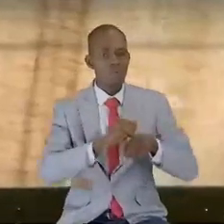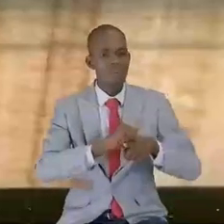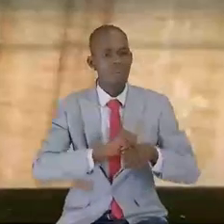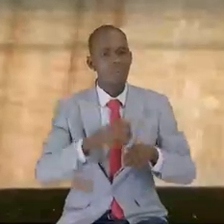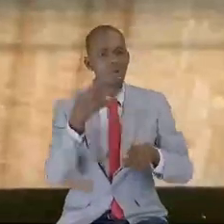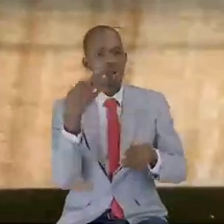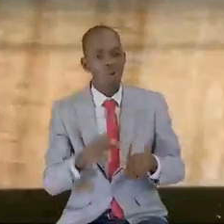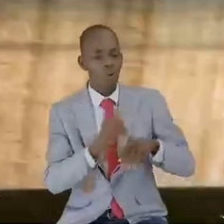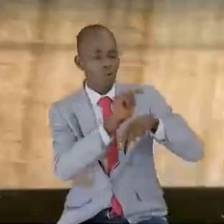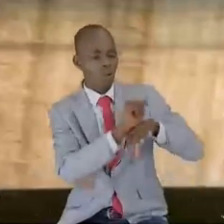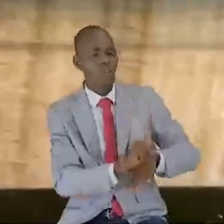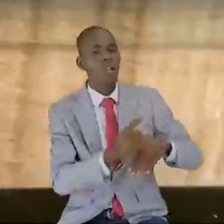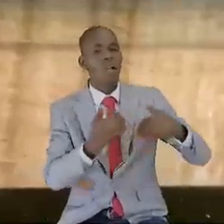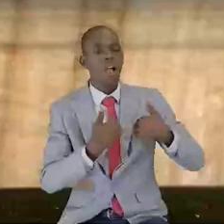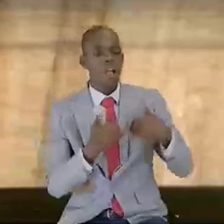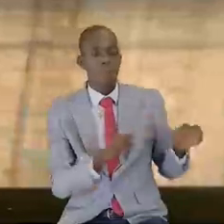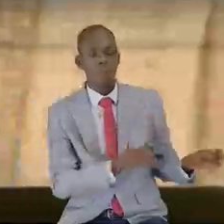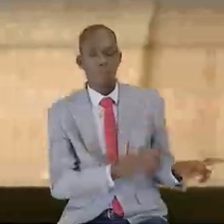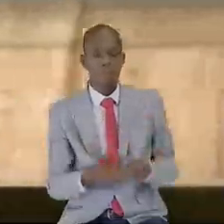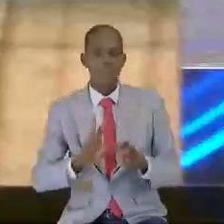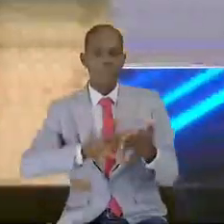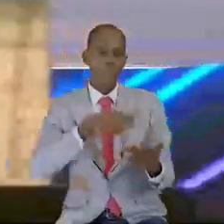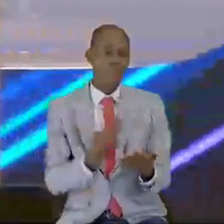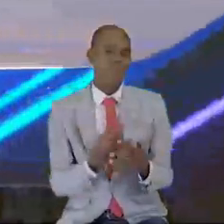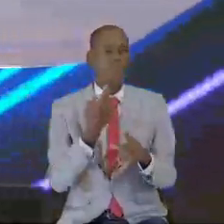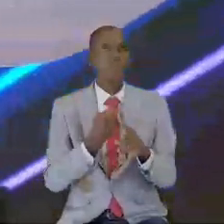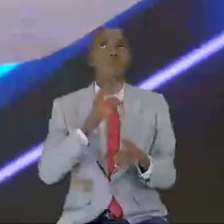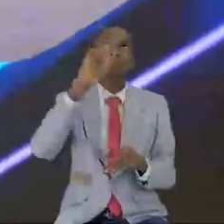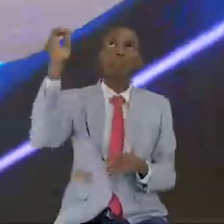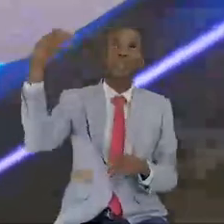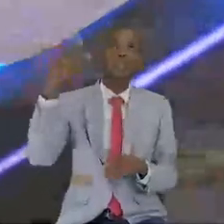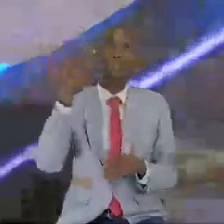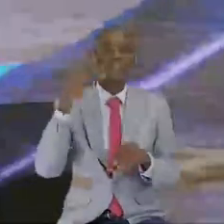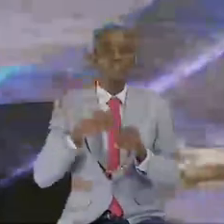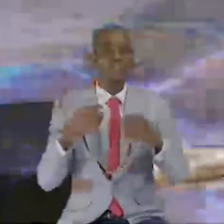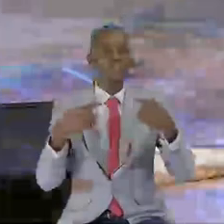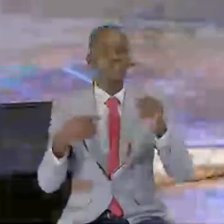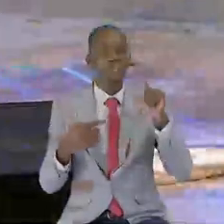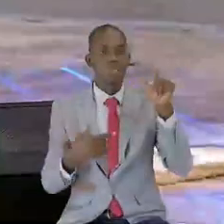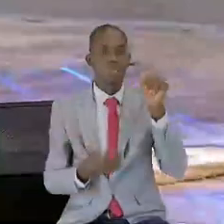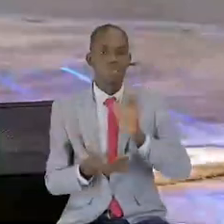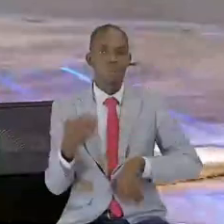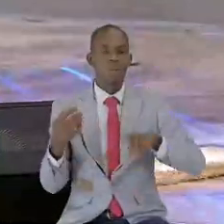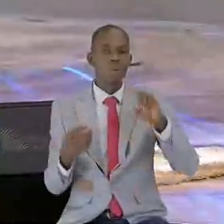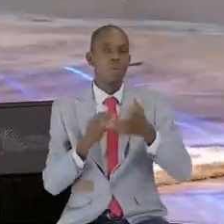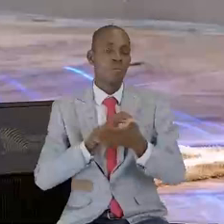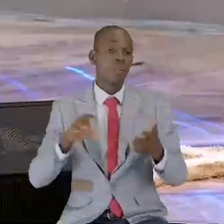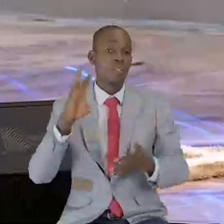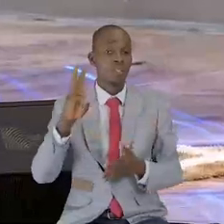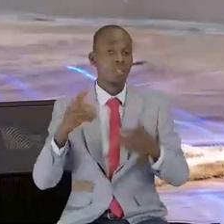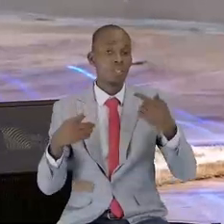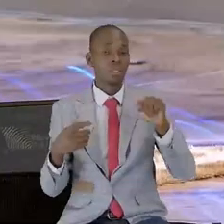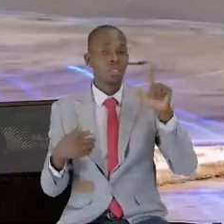dénominationnelles, sont déchus de la grâce. En Galates chapitre 1, verset 6, Galates 1,